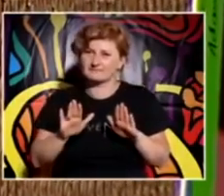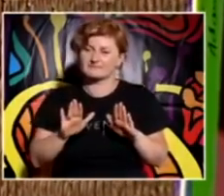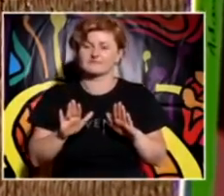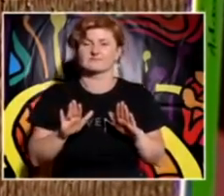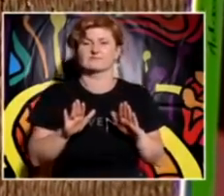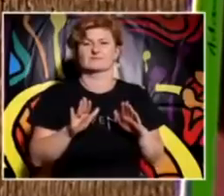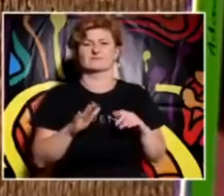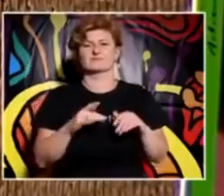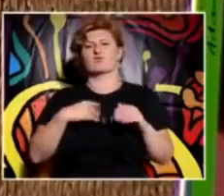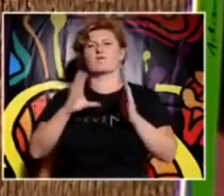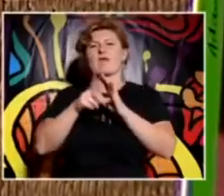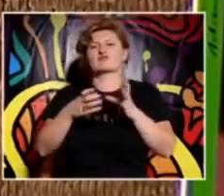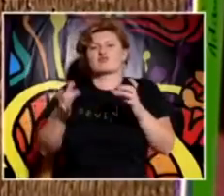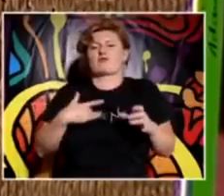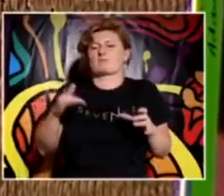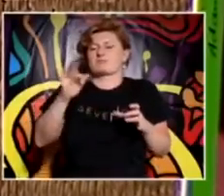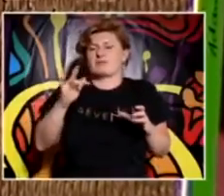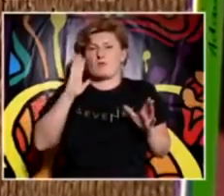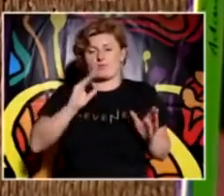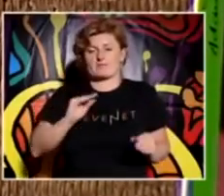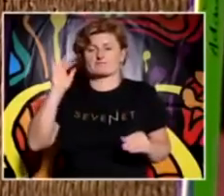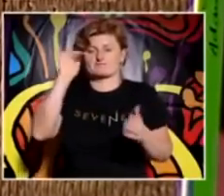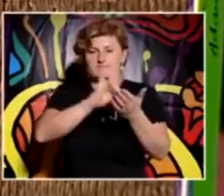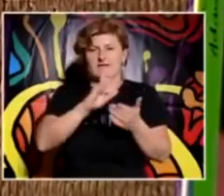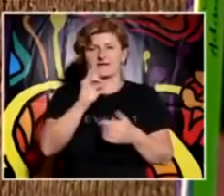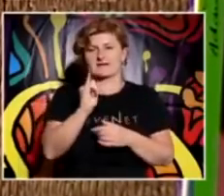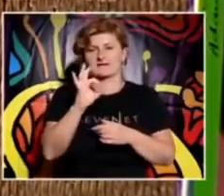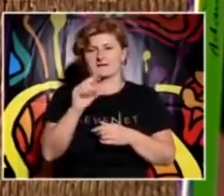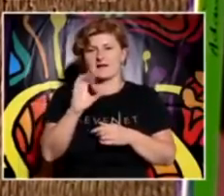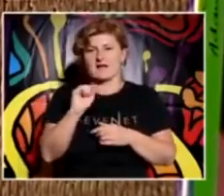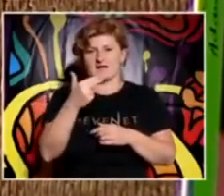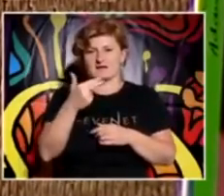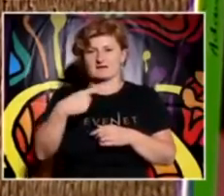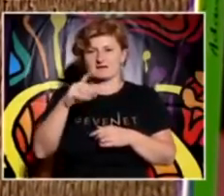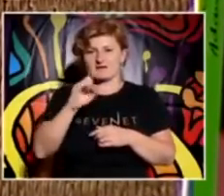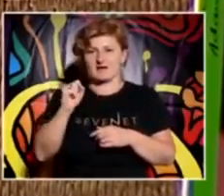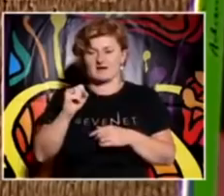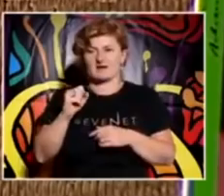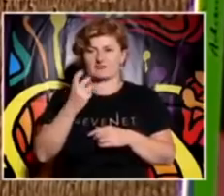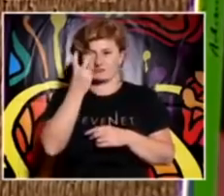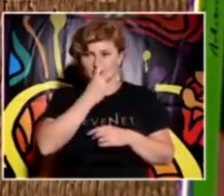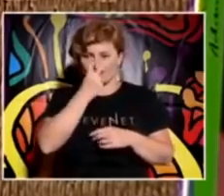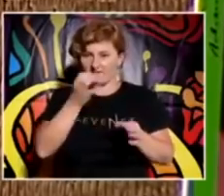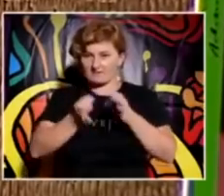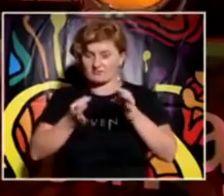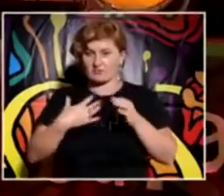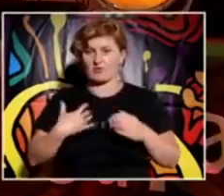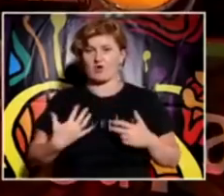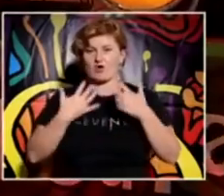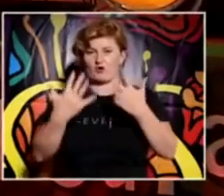miasta. Wybrałam się na Islandię. To ciekawa jest historia, bo 8 lat nie jeździłam samochodem. Wiedziałam, że jeśli chcę